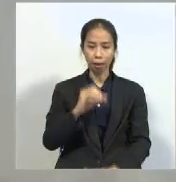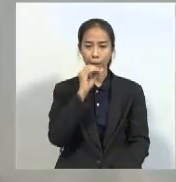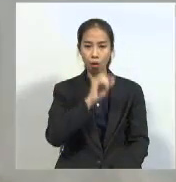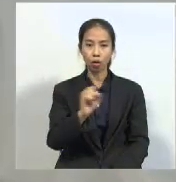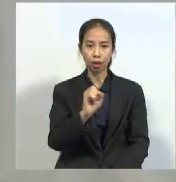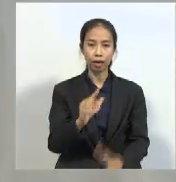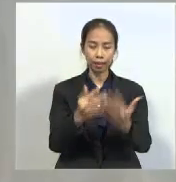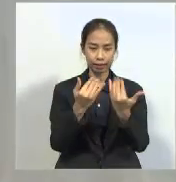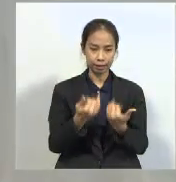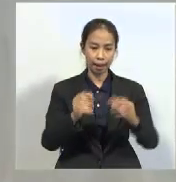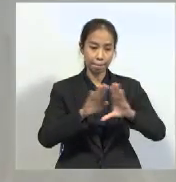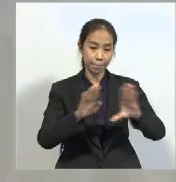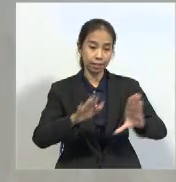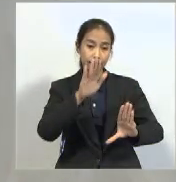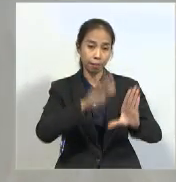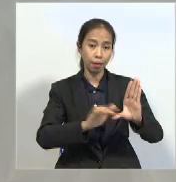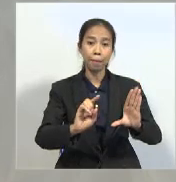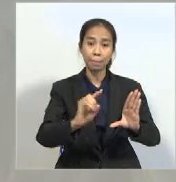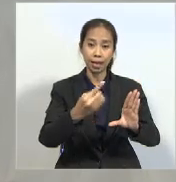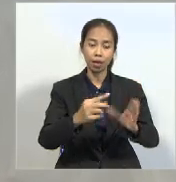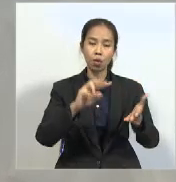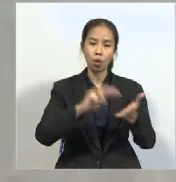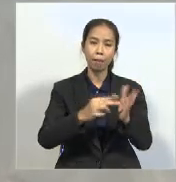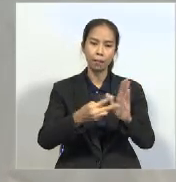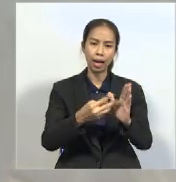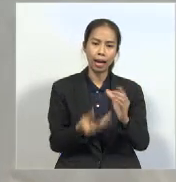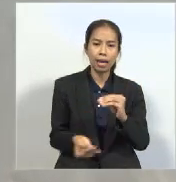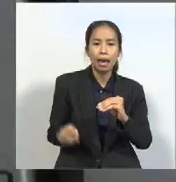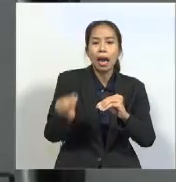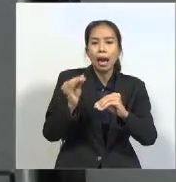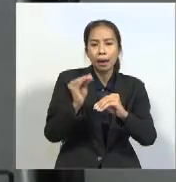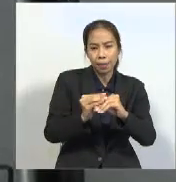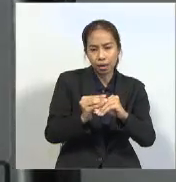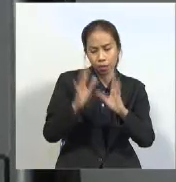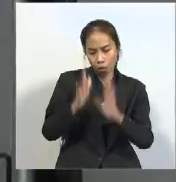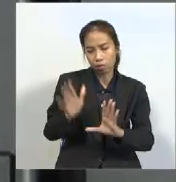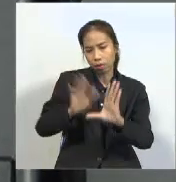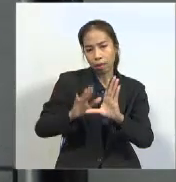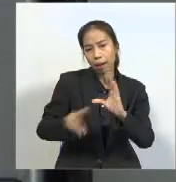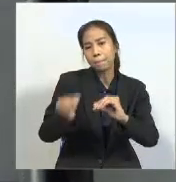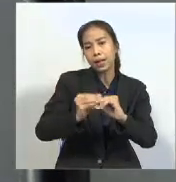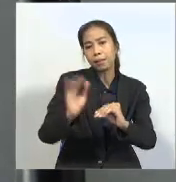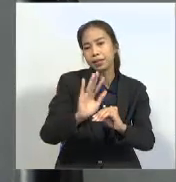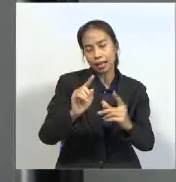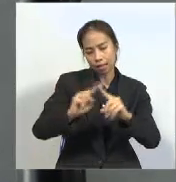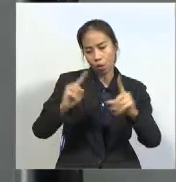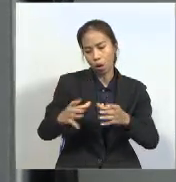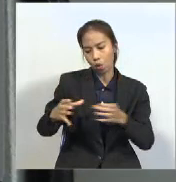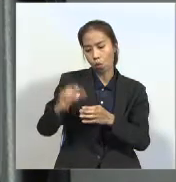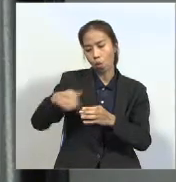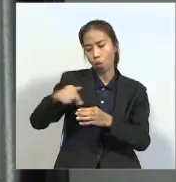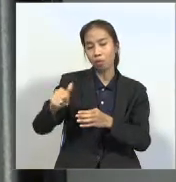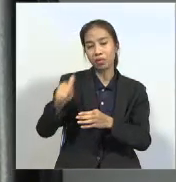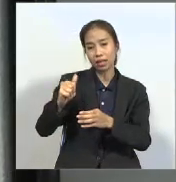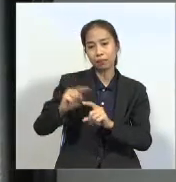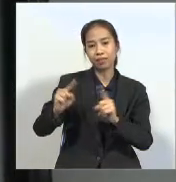ว่าการเปิดลงทะเบียนรอบใหม่ไม่ได้เป็นการเพิ่มจำนวนผู้มีรายได้น้อยแต่เป็นคนกลุ่มที่มีอยู่แล้วซึ่งอาจจะ